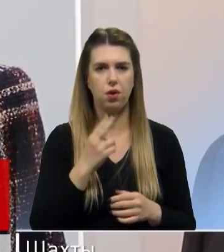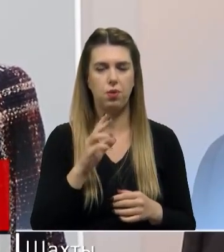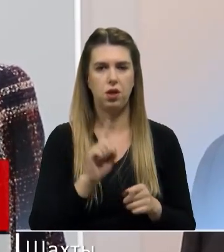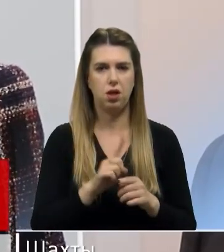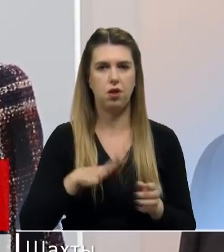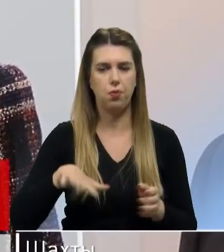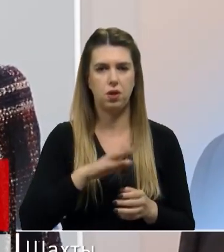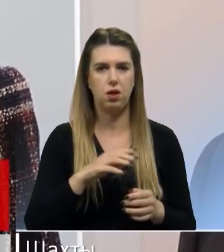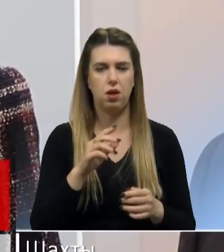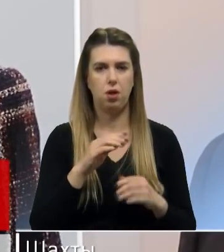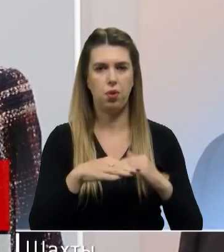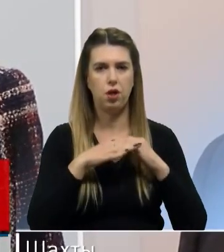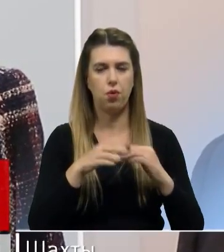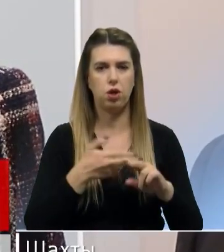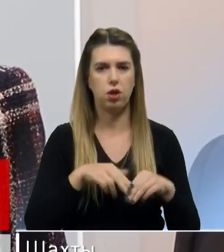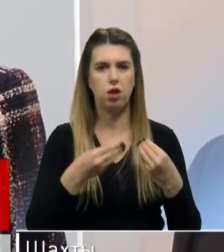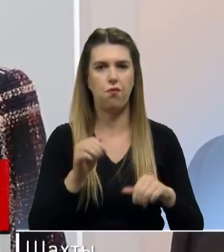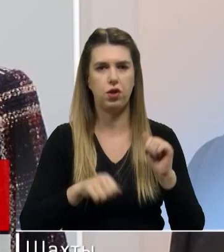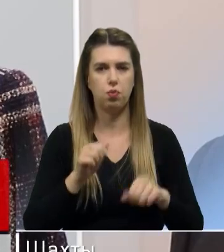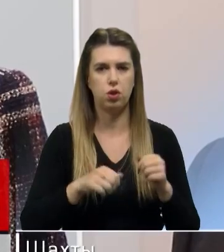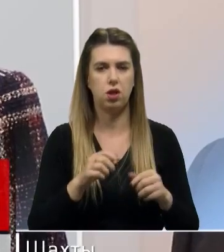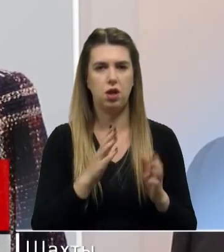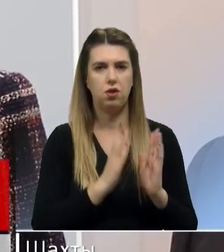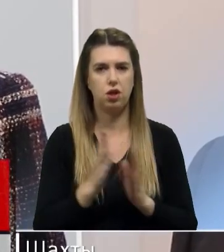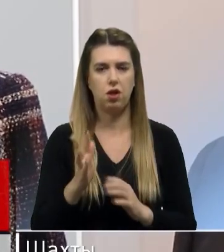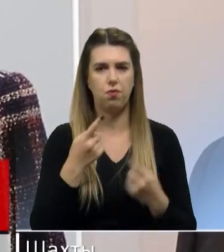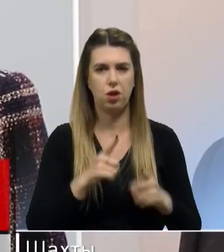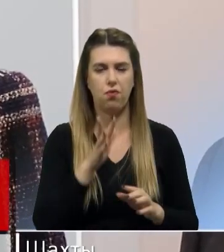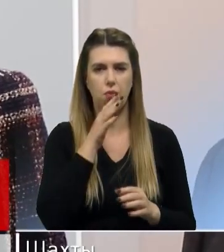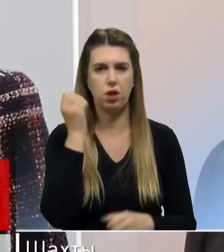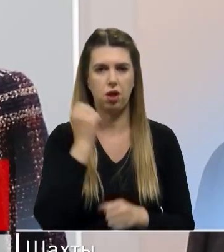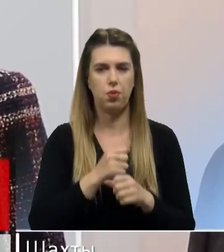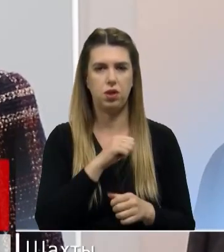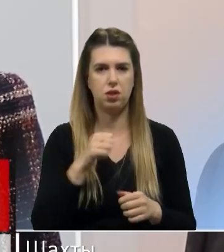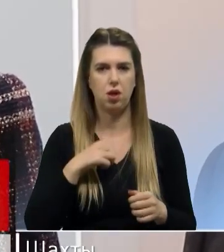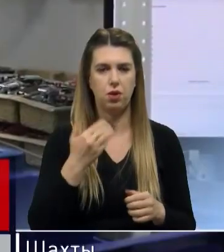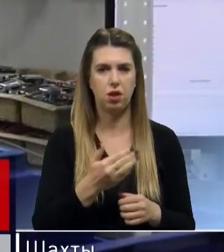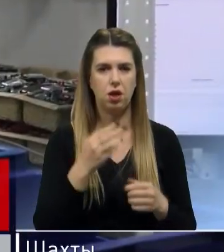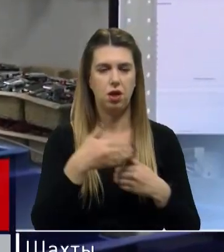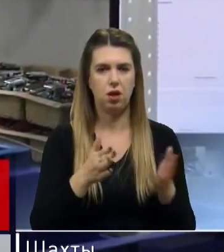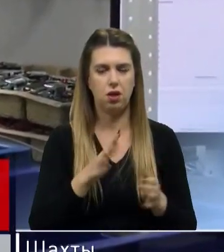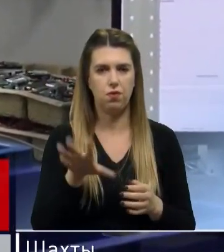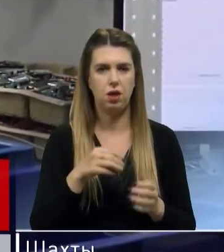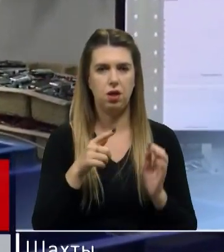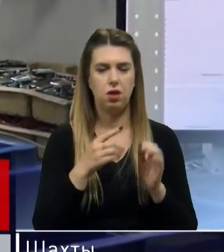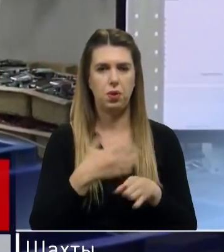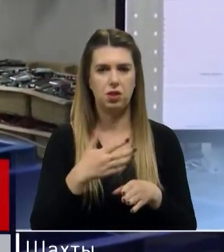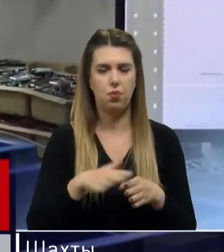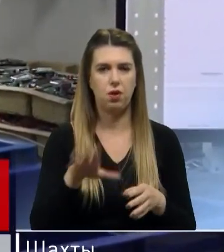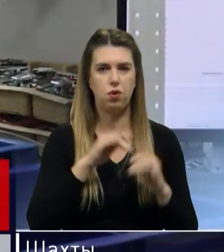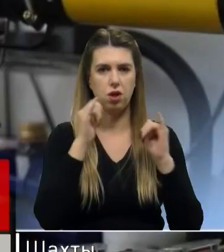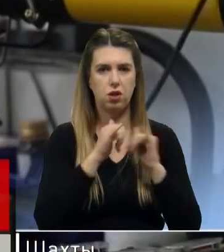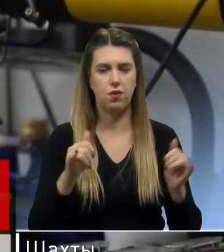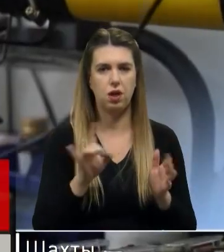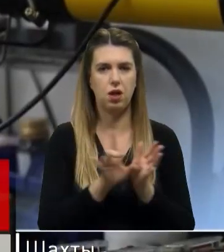средах, в киберплатформах, которые дают возможность в режиме реального времени отрабатывать самые практические кейсы. Семимильными шагами